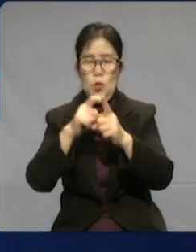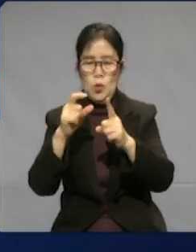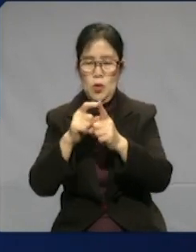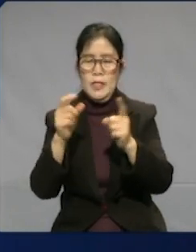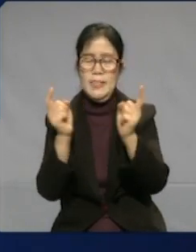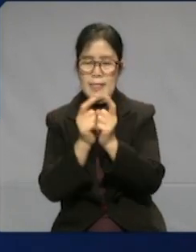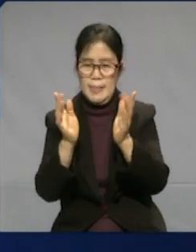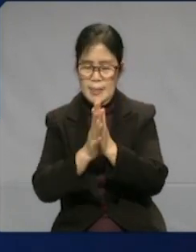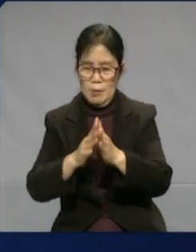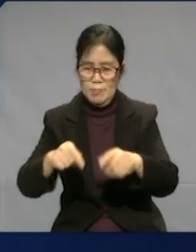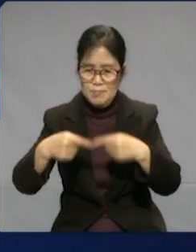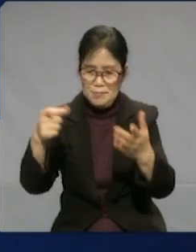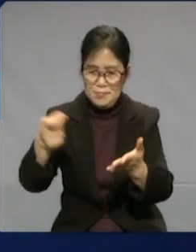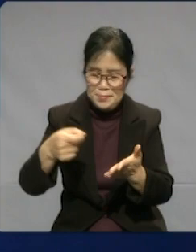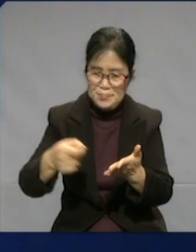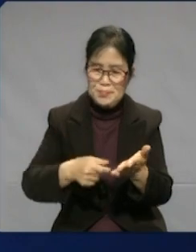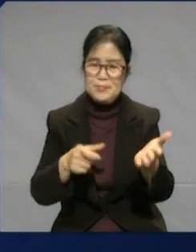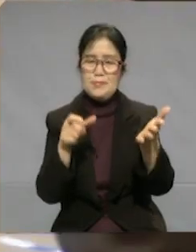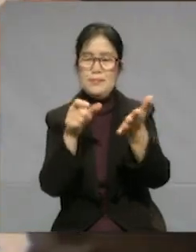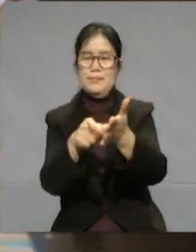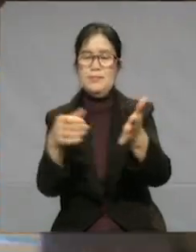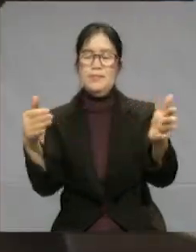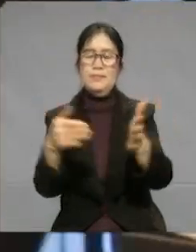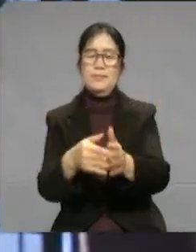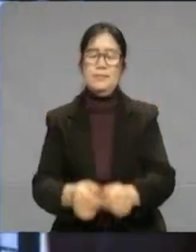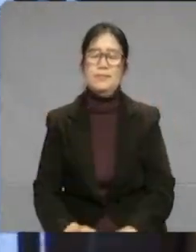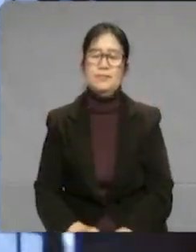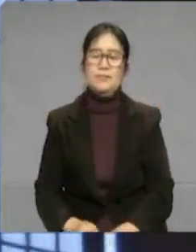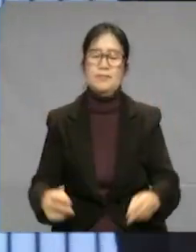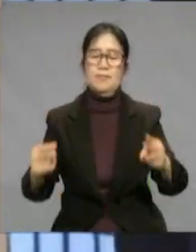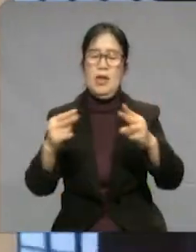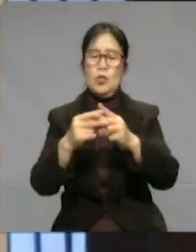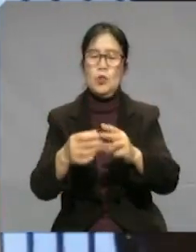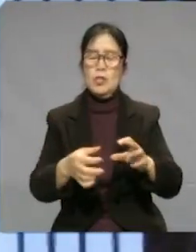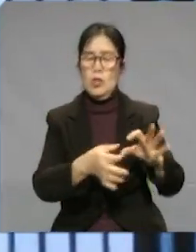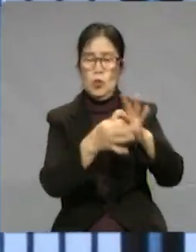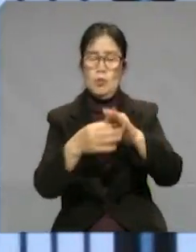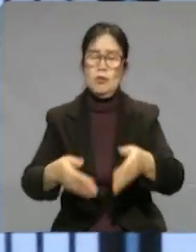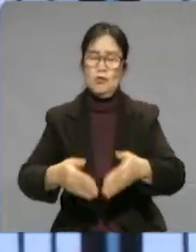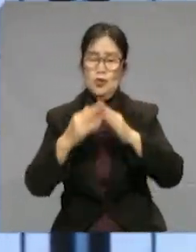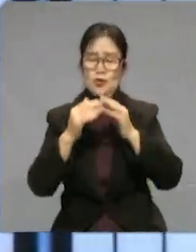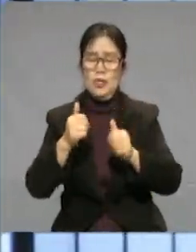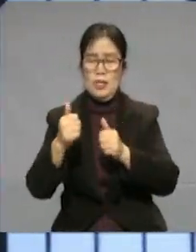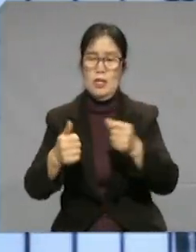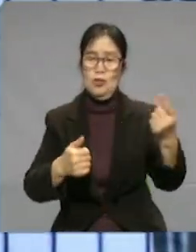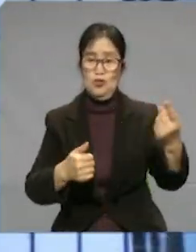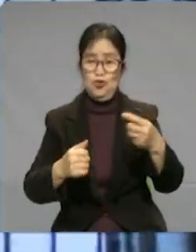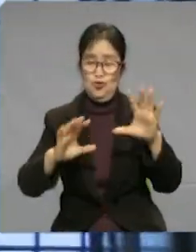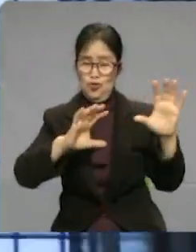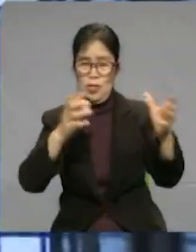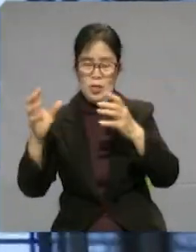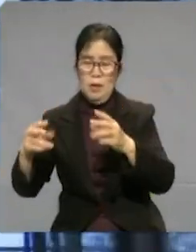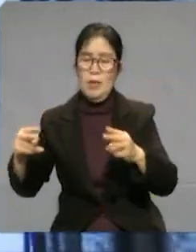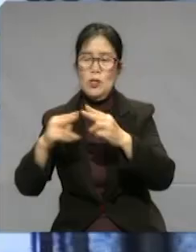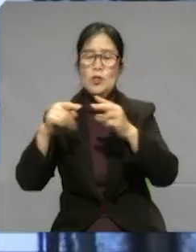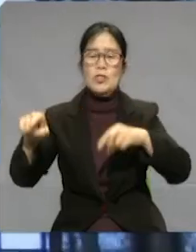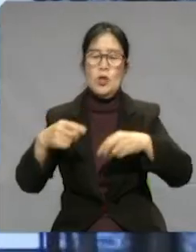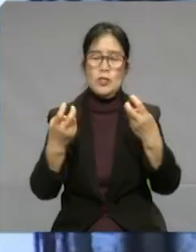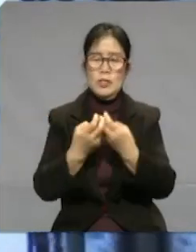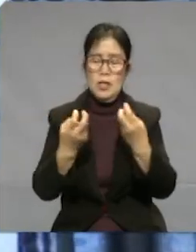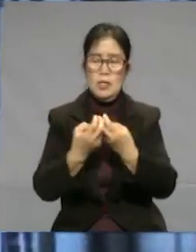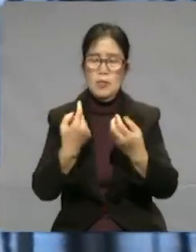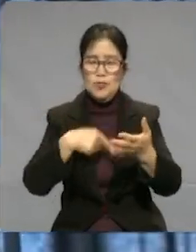용어를 직접 기입해 넣었습니다. 반도체 동맹 구축에 따라 두 나라는 반도체 정책 조율을